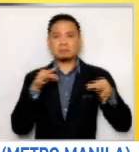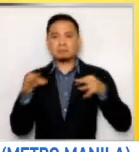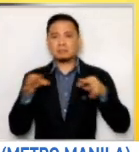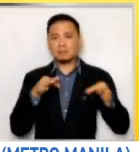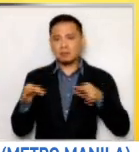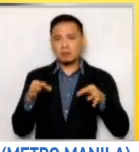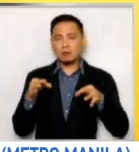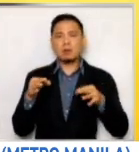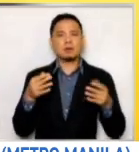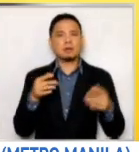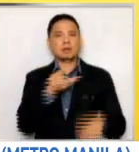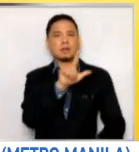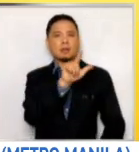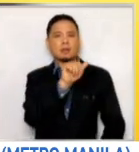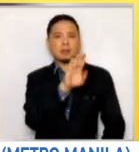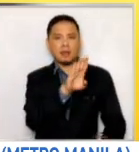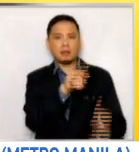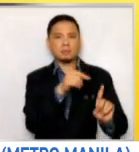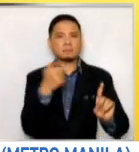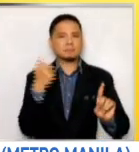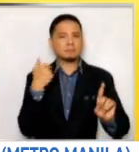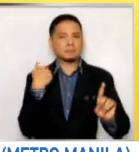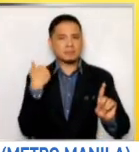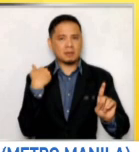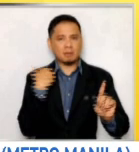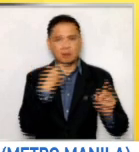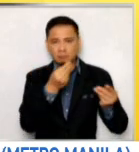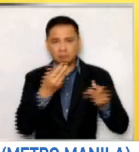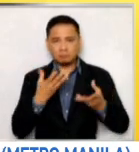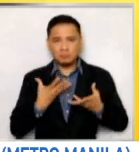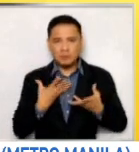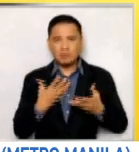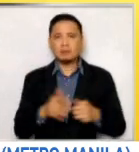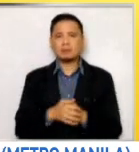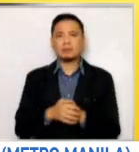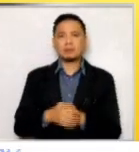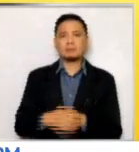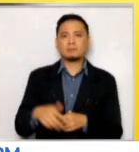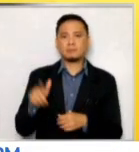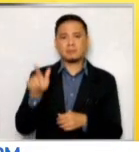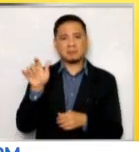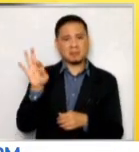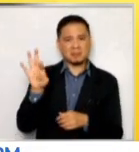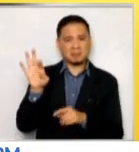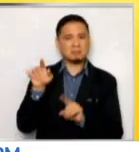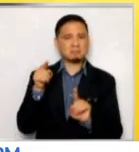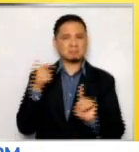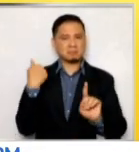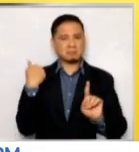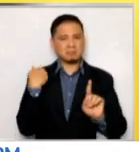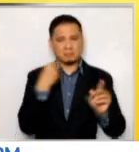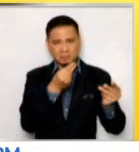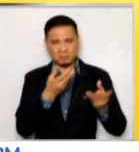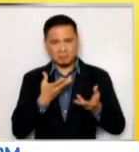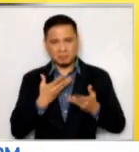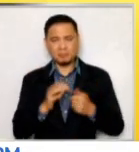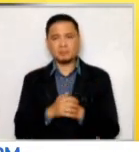ng datos ang 19 na laboratorio noong pung linggo. 93 naman ang nadagdag sa bilang ng mga